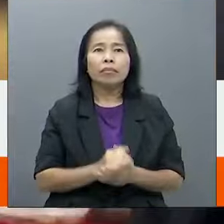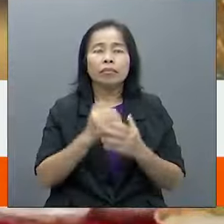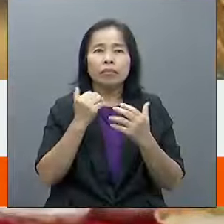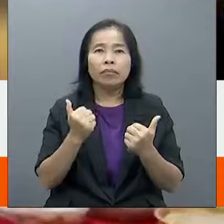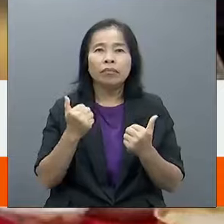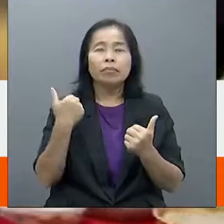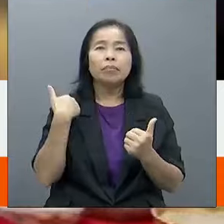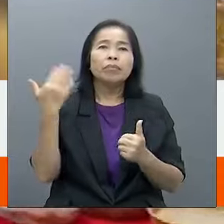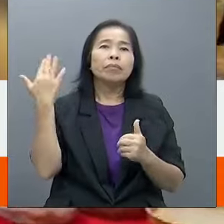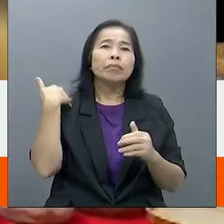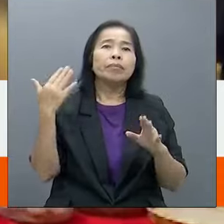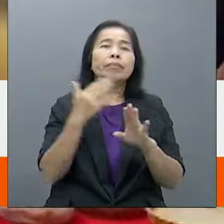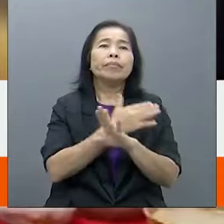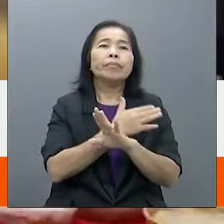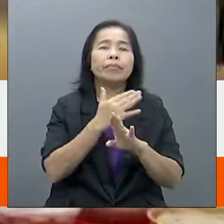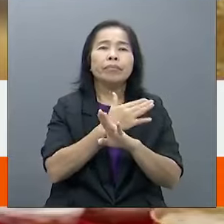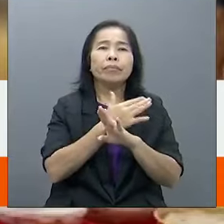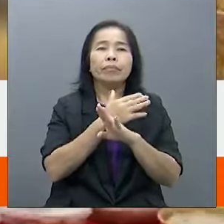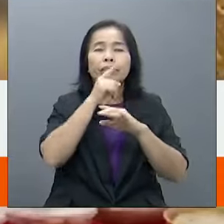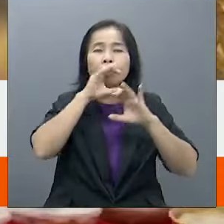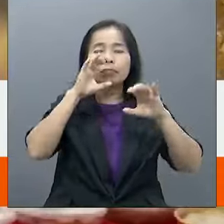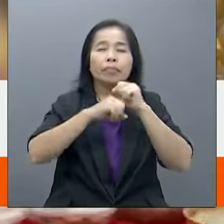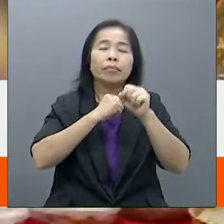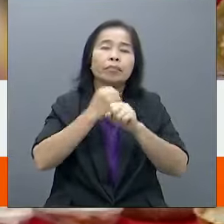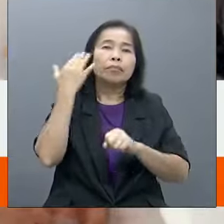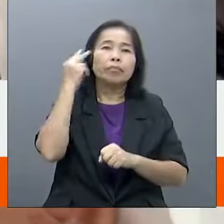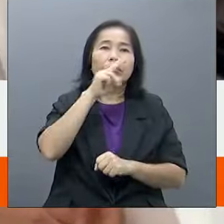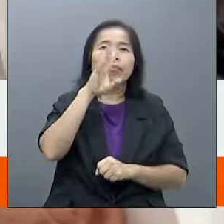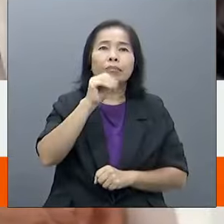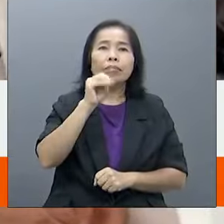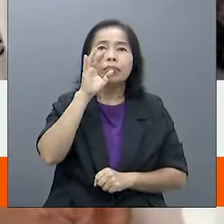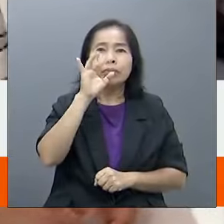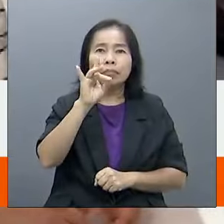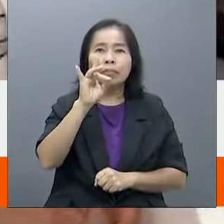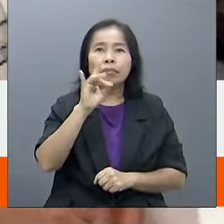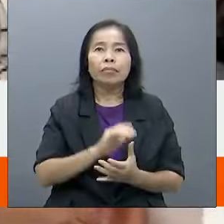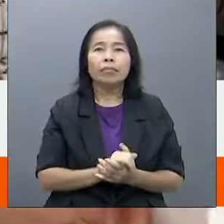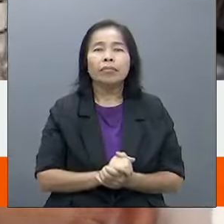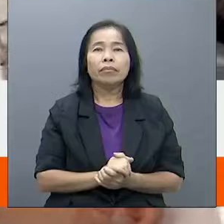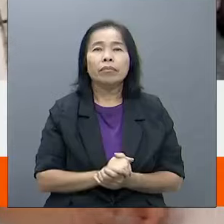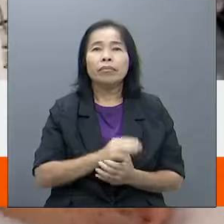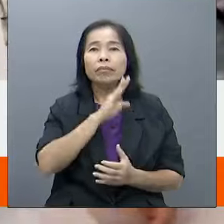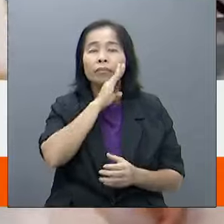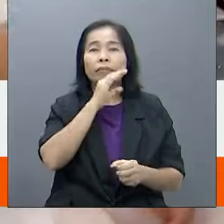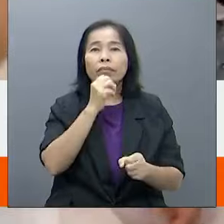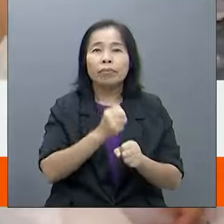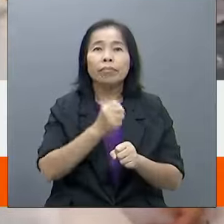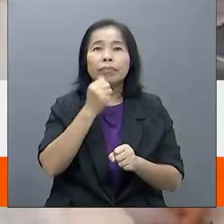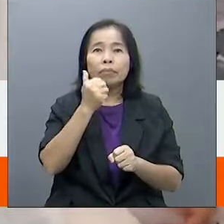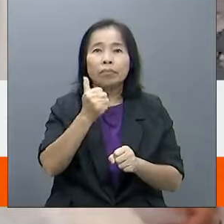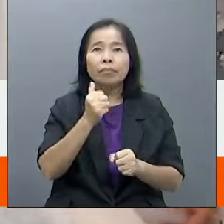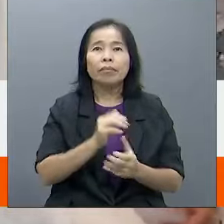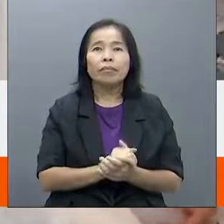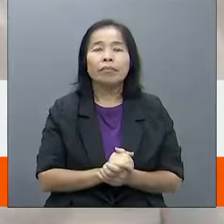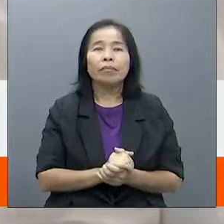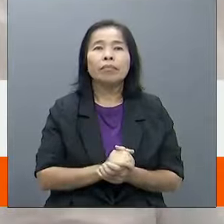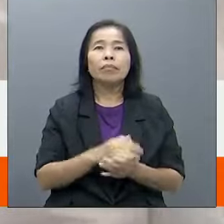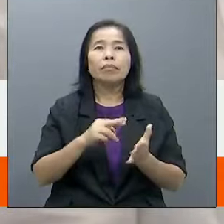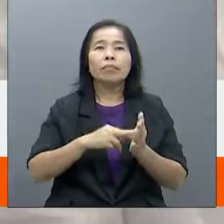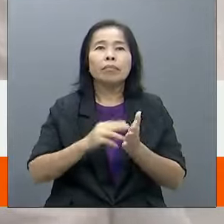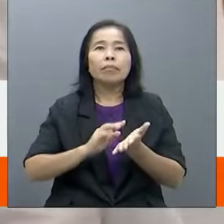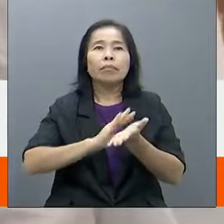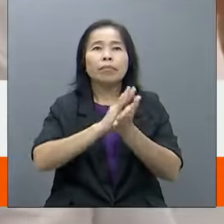มัยรัฐบาลคุณทักษิณตอนปี48นะครับจะทำอะไรได้พักนักนะครับถ้าทำได้ก็อาจจะมีโอกาสที่พลิกฟื้นนะครับอาจจะยึด